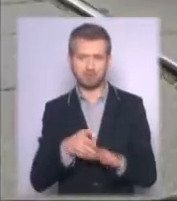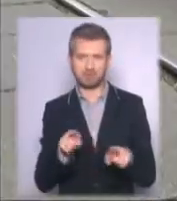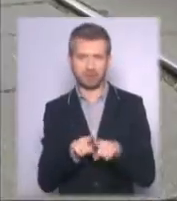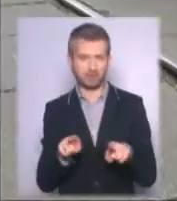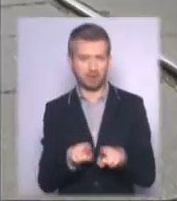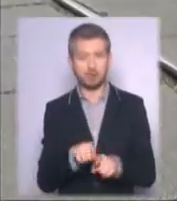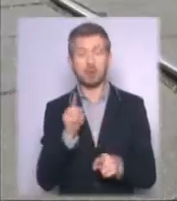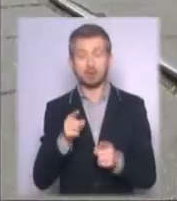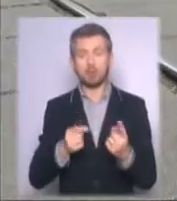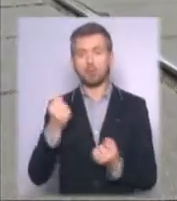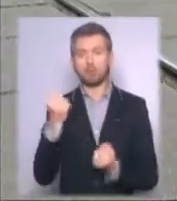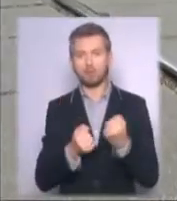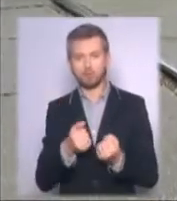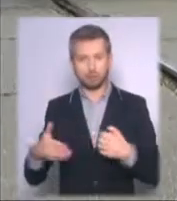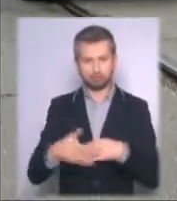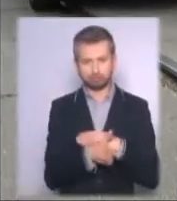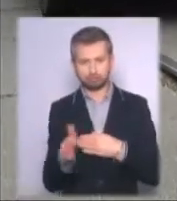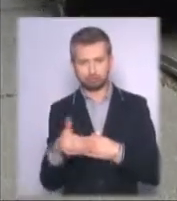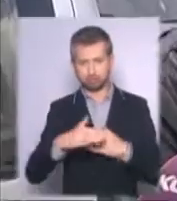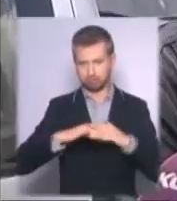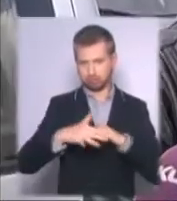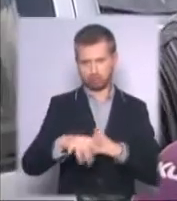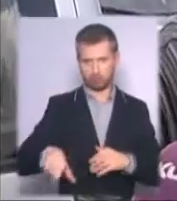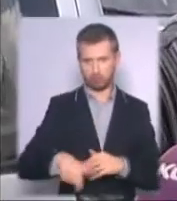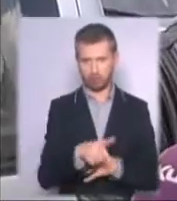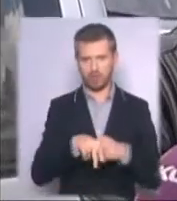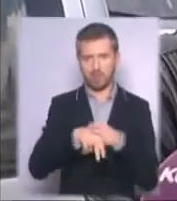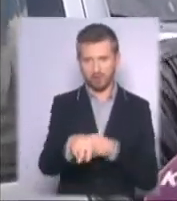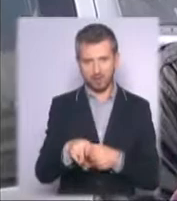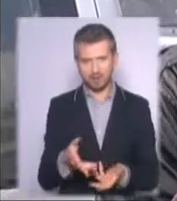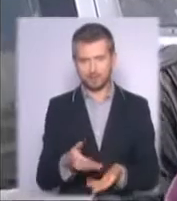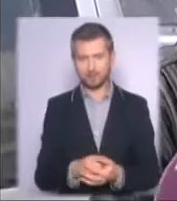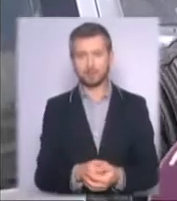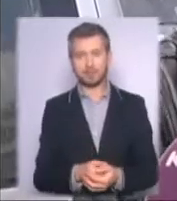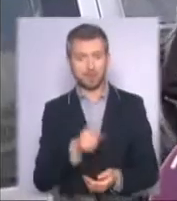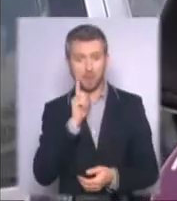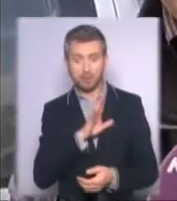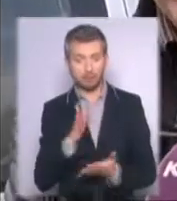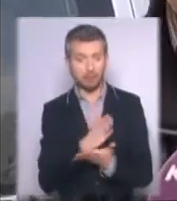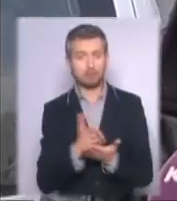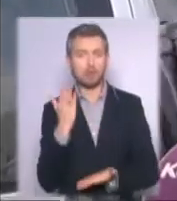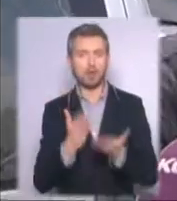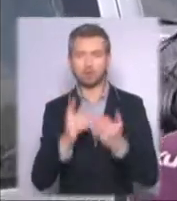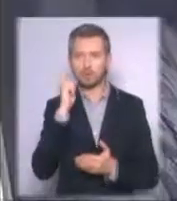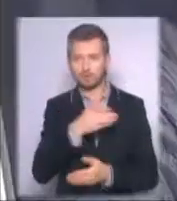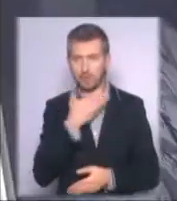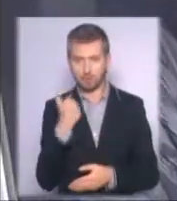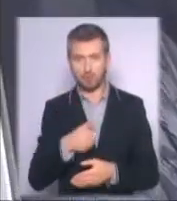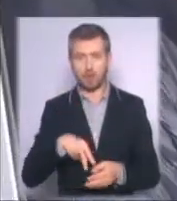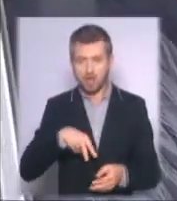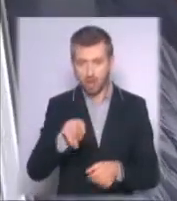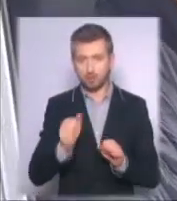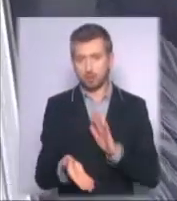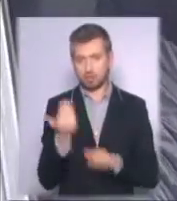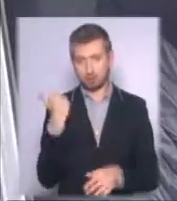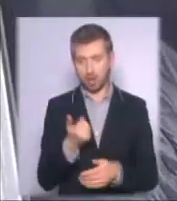доводиться, оминаючи ями, їздити просто на трамвайних рейках. Ну, незручно, зовсім незручно. Якщо трамвай вже не їздить, рельси можна прибрати. Звісно, це треба